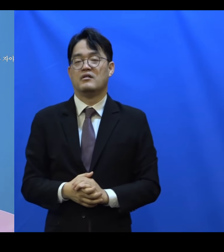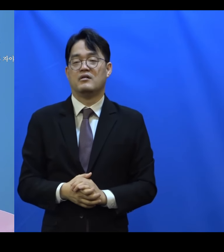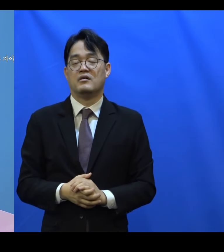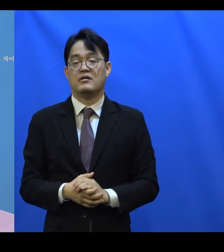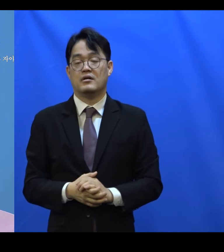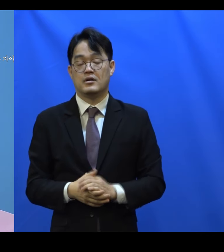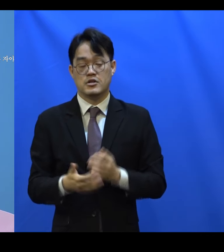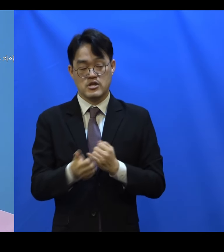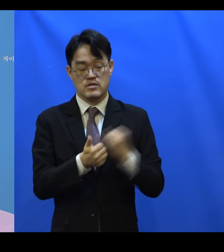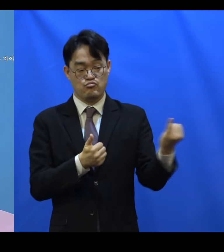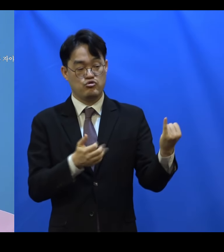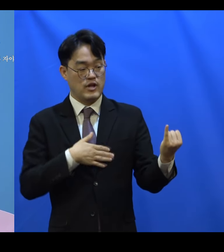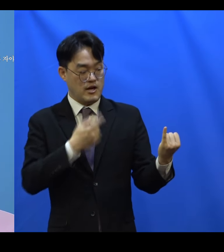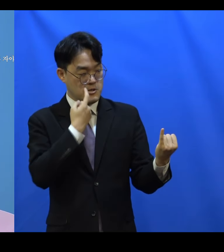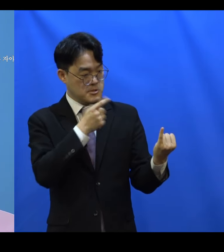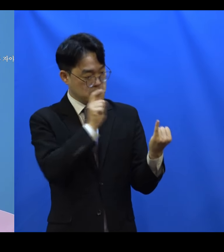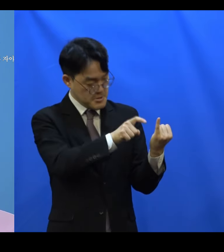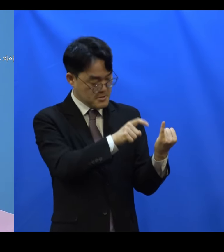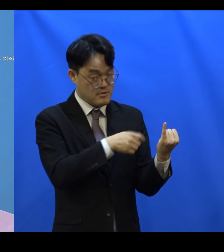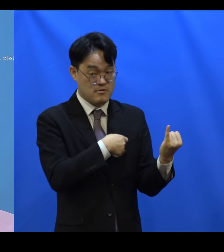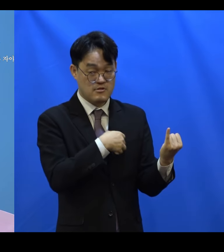저 신부는 내 것이야 이거예요. 그죠?